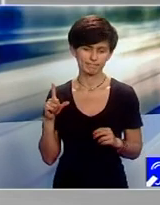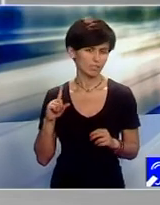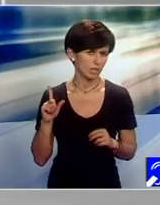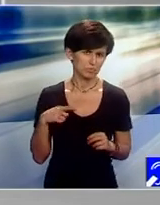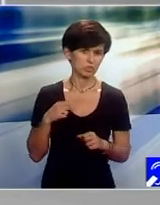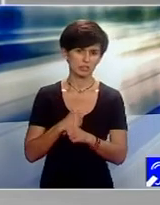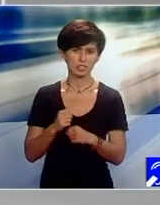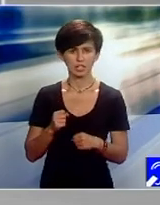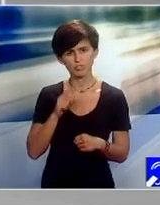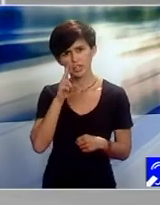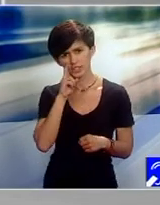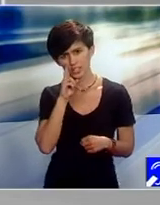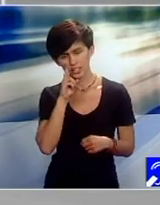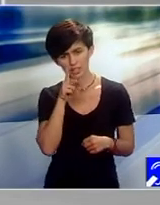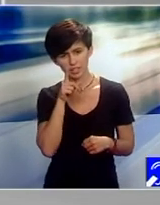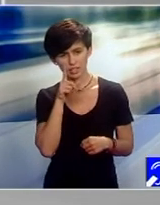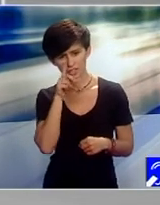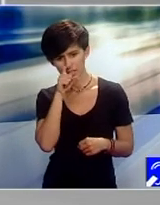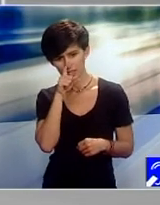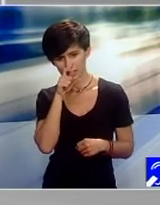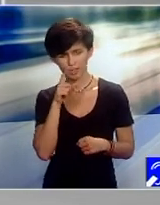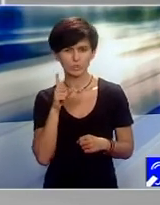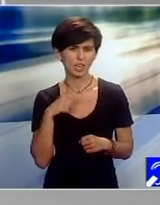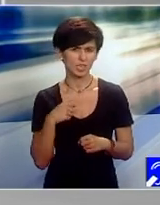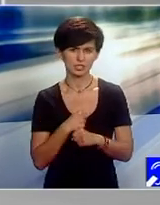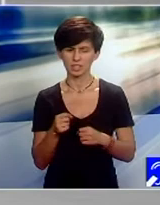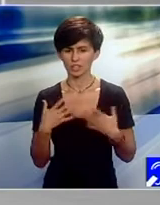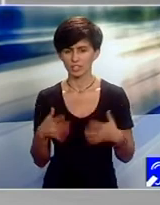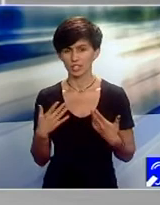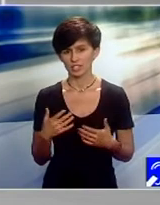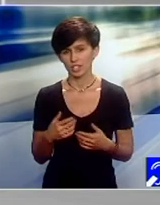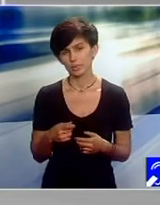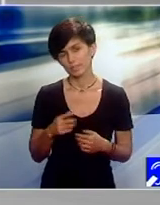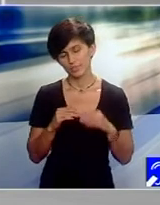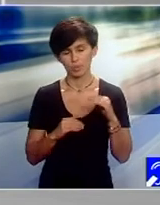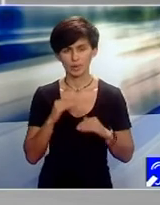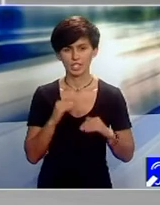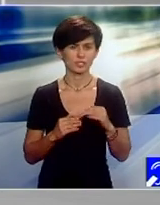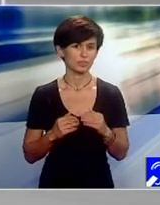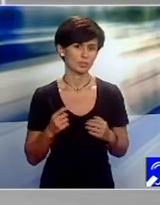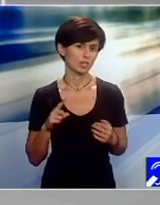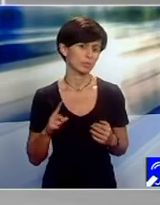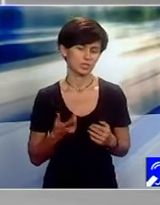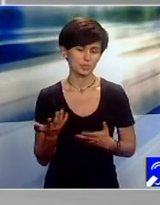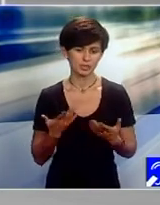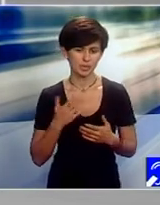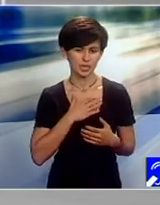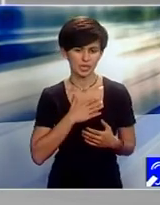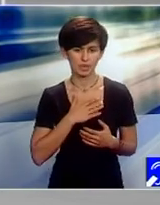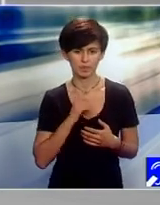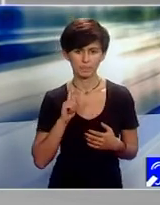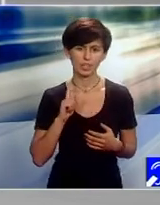ansamblu foarte slab față de potențialul imens pe care îl avem. Dar nu avem, din păcate, un model pozitiv la nivel